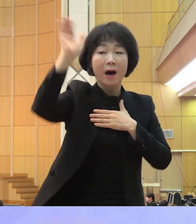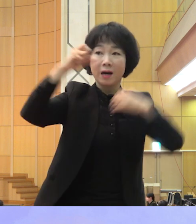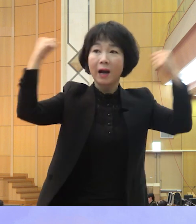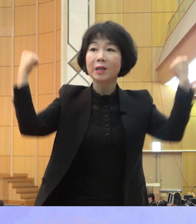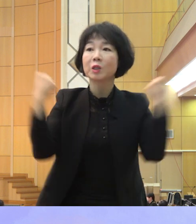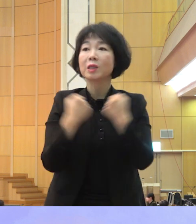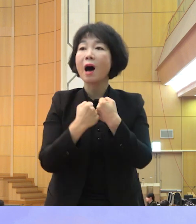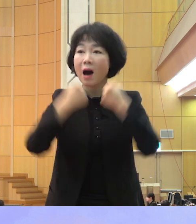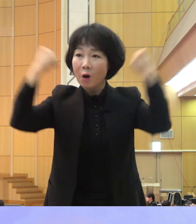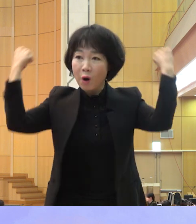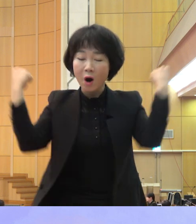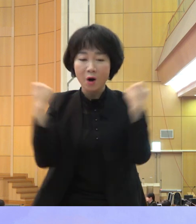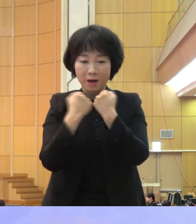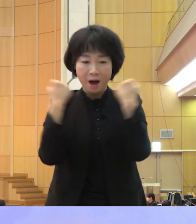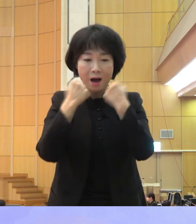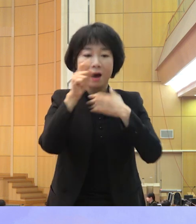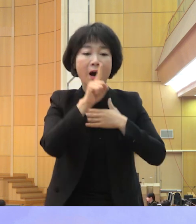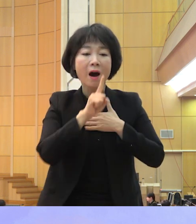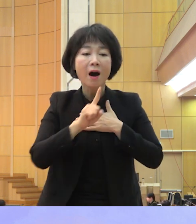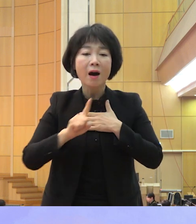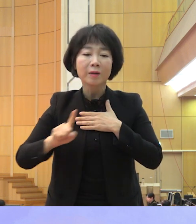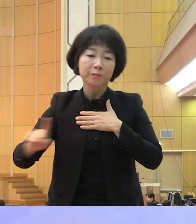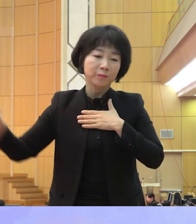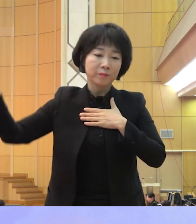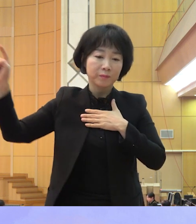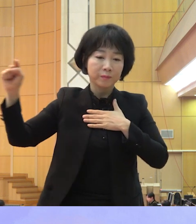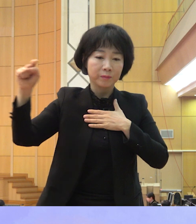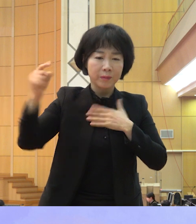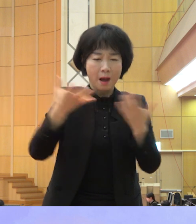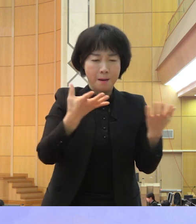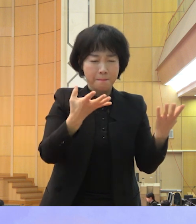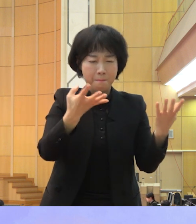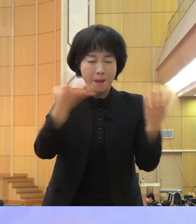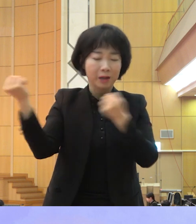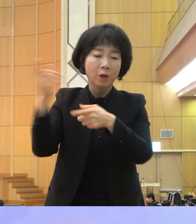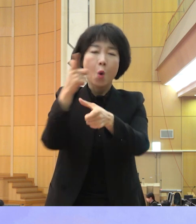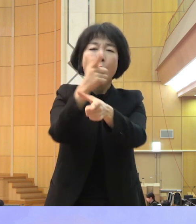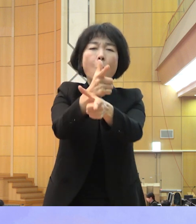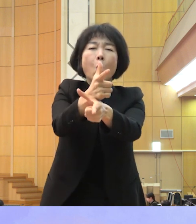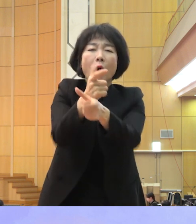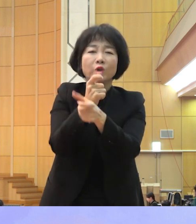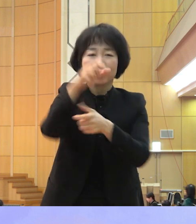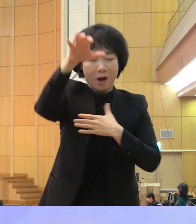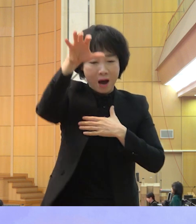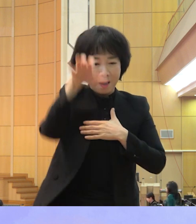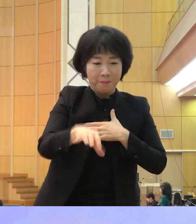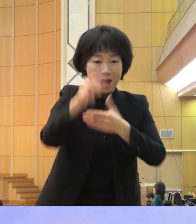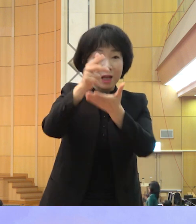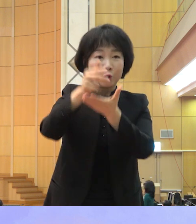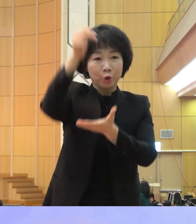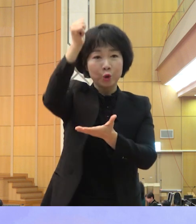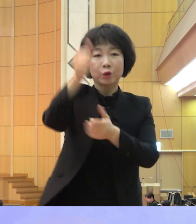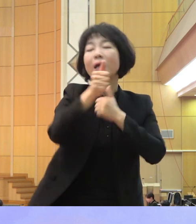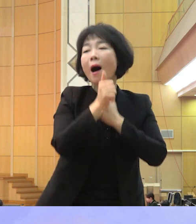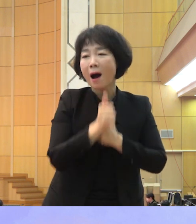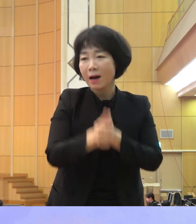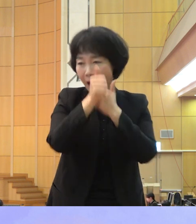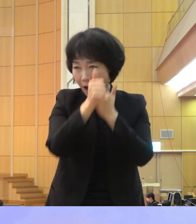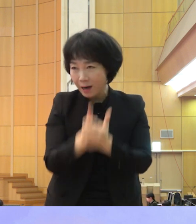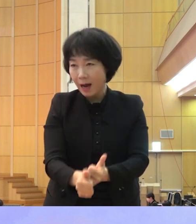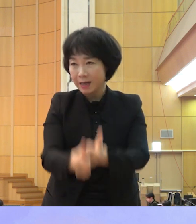곧 나가 싸워라. 수 없는 원수 앞에